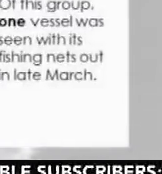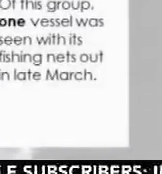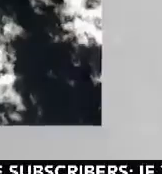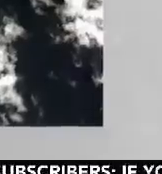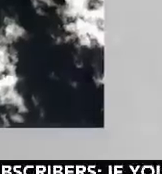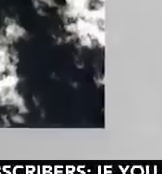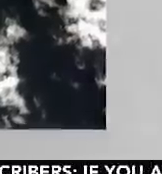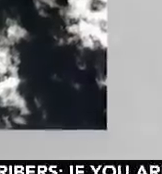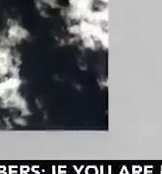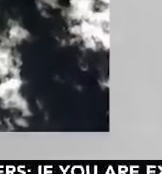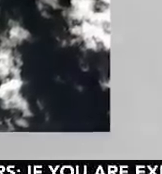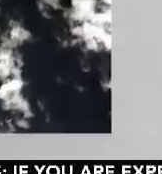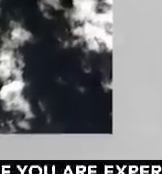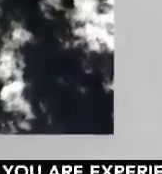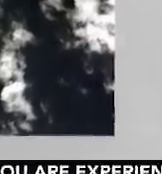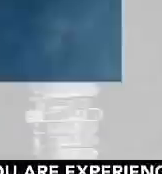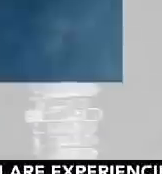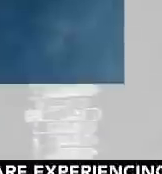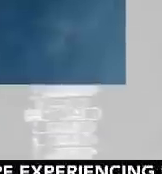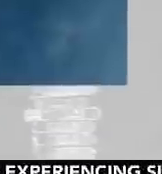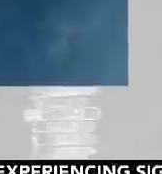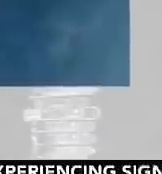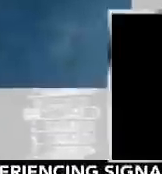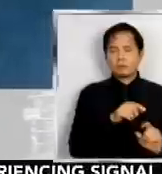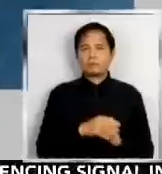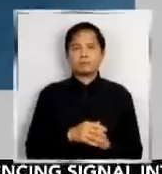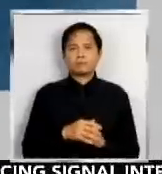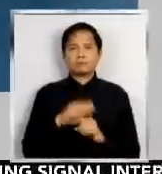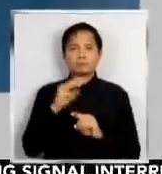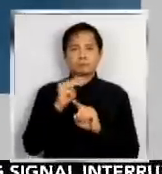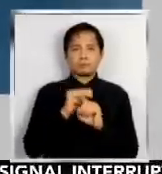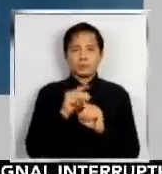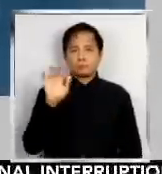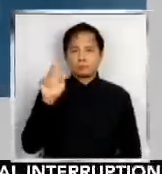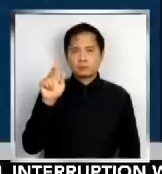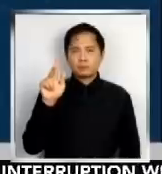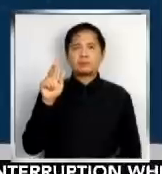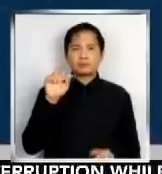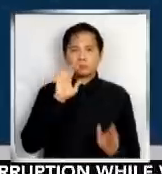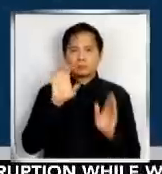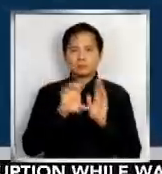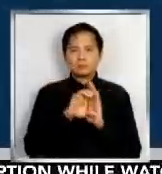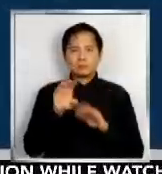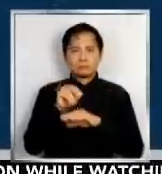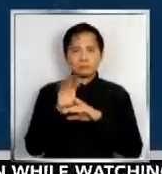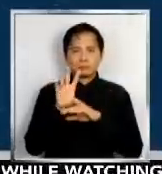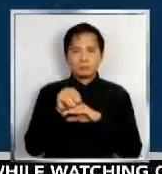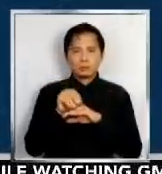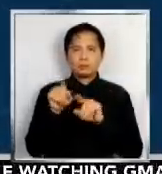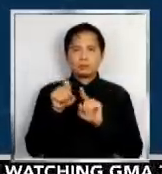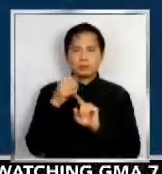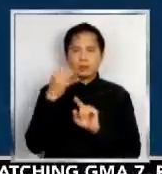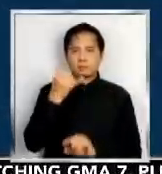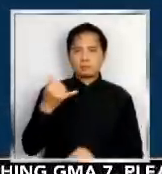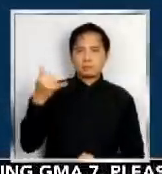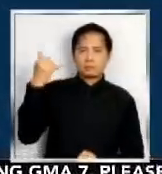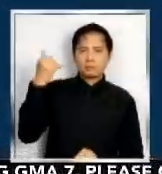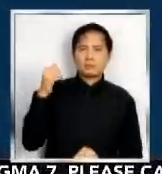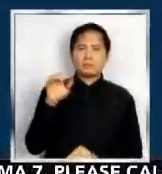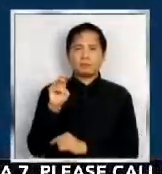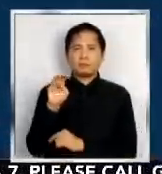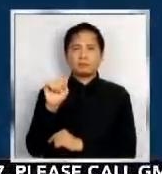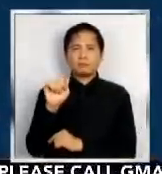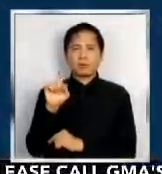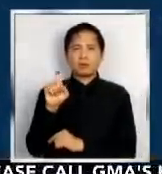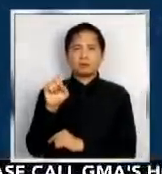vessel. Kuha naman noong March 23 ang mga larawang ito mula sa Maxar Technologies. Sa mas malapitang larawan, mababa na ag kung